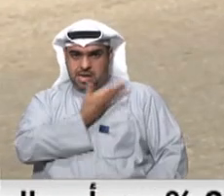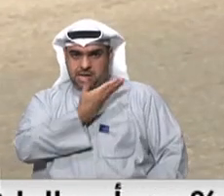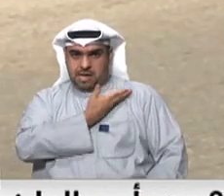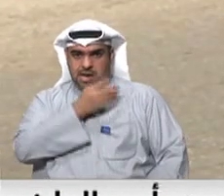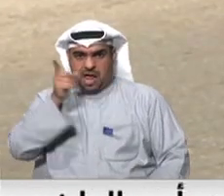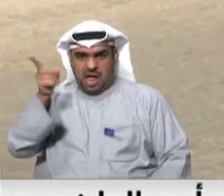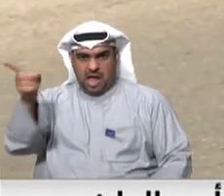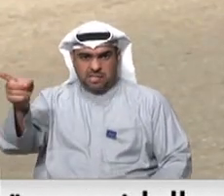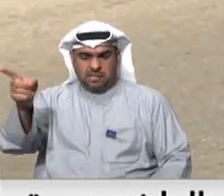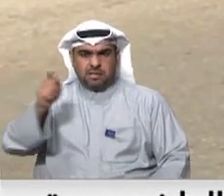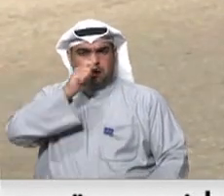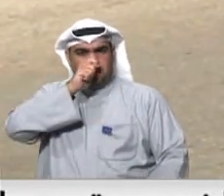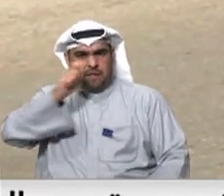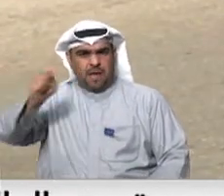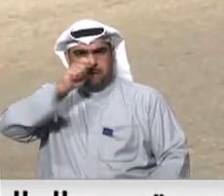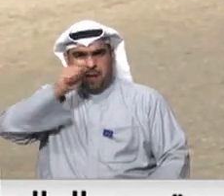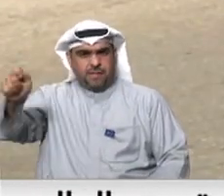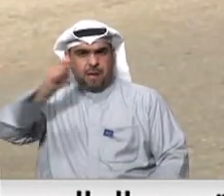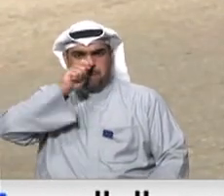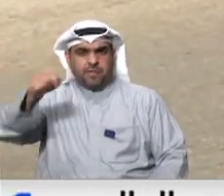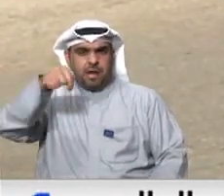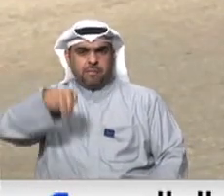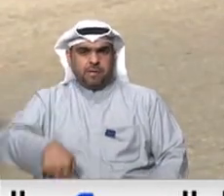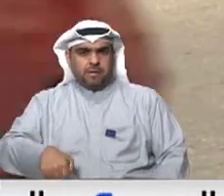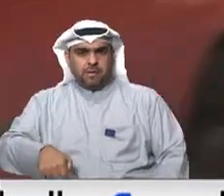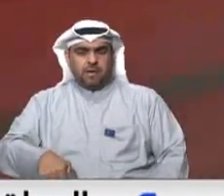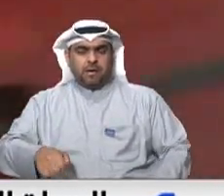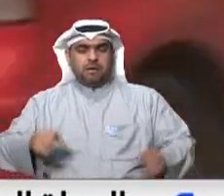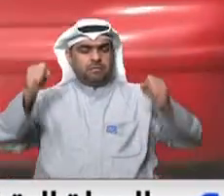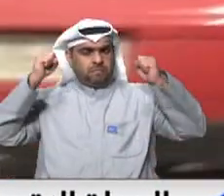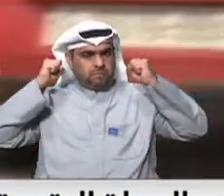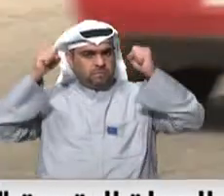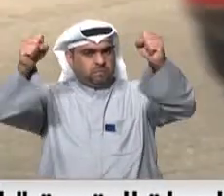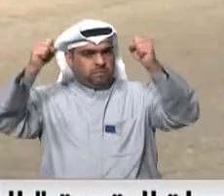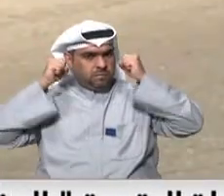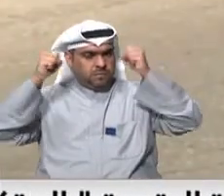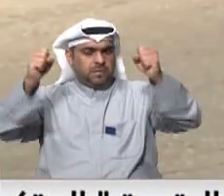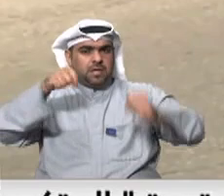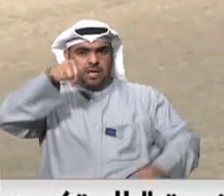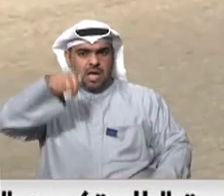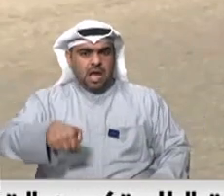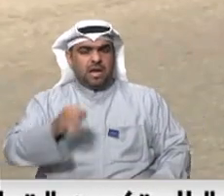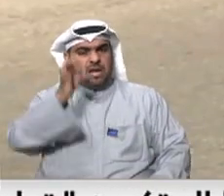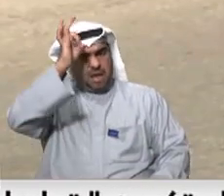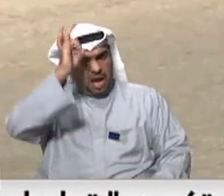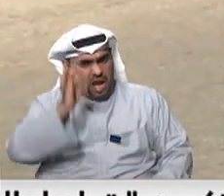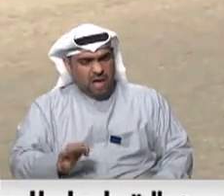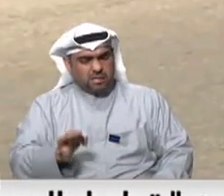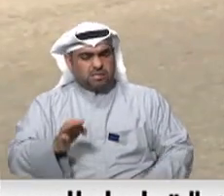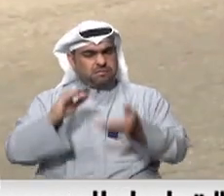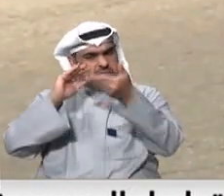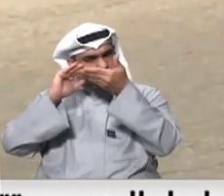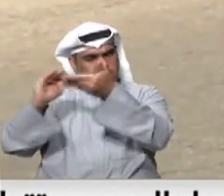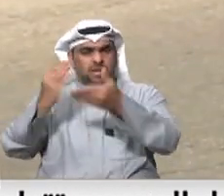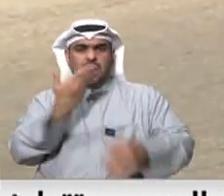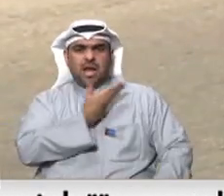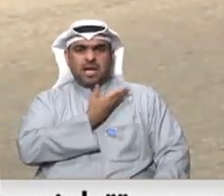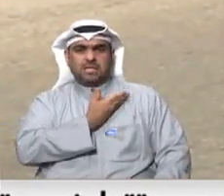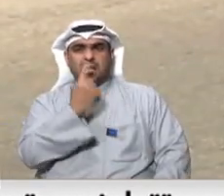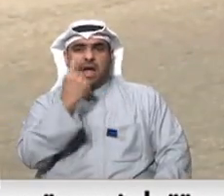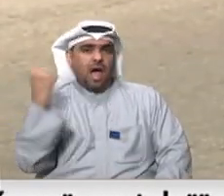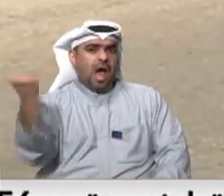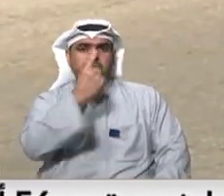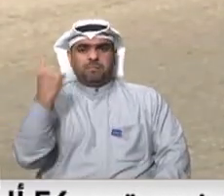صارخا للقانون الدولي والقيم الإنسانية، ويتطلب تدخلا حقيقيا وفوريا من المجتمع الدولي.